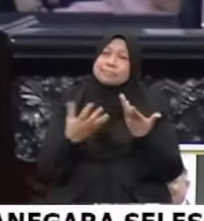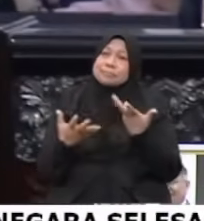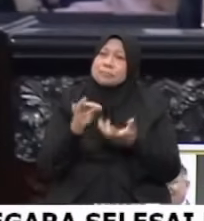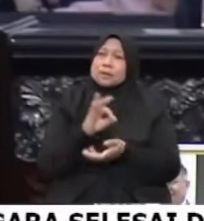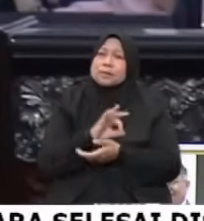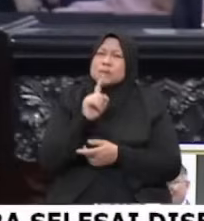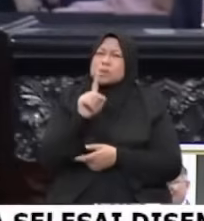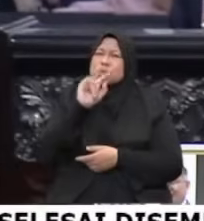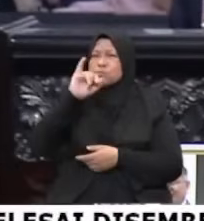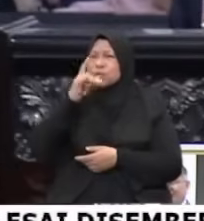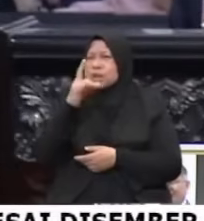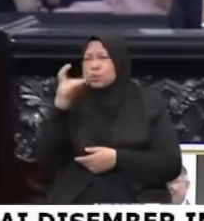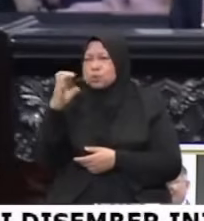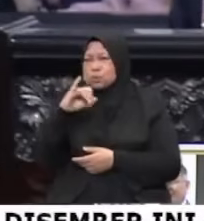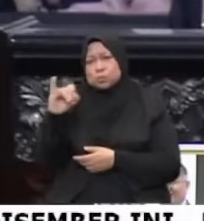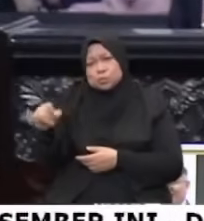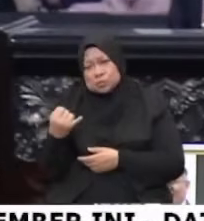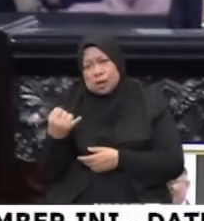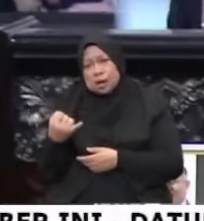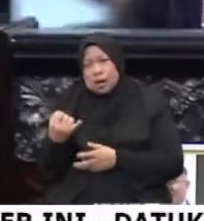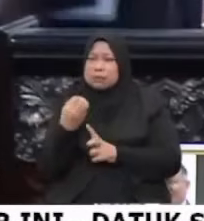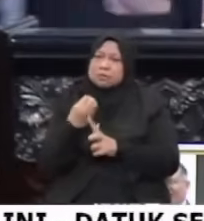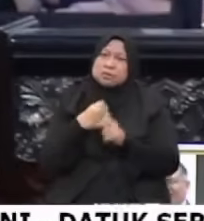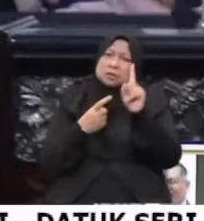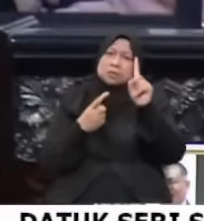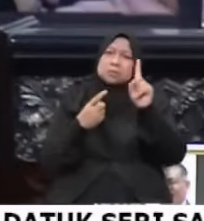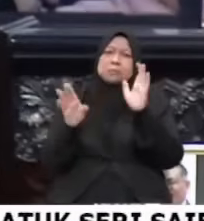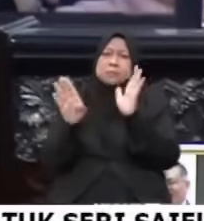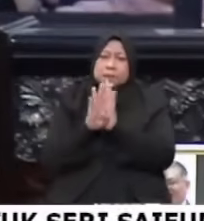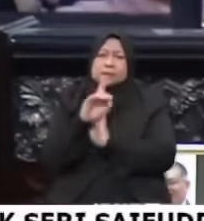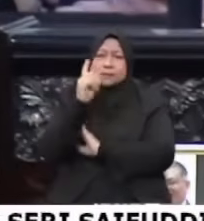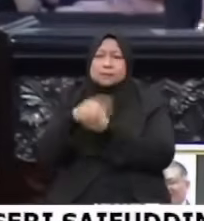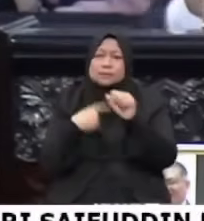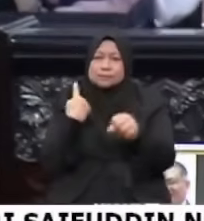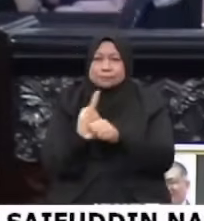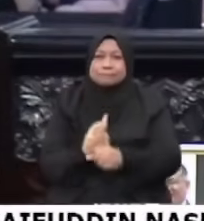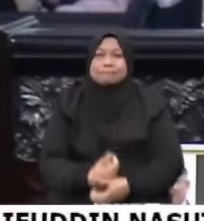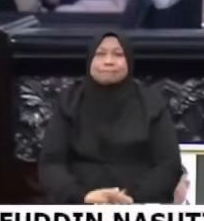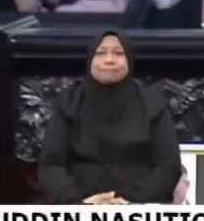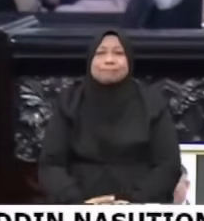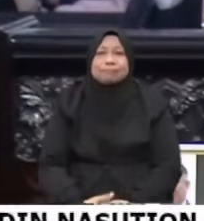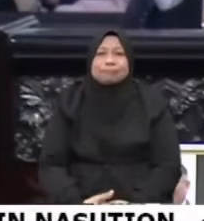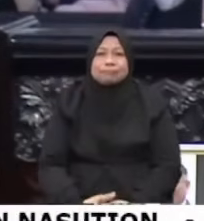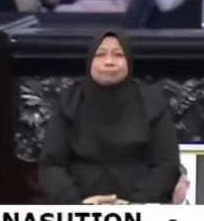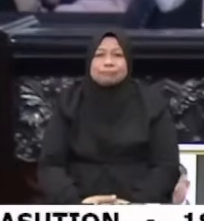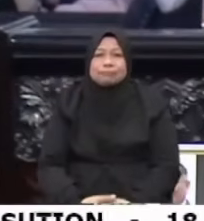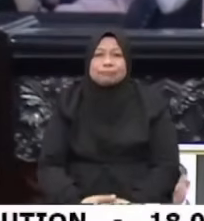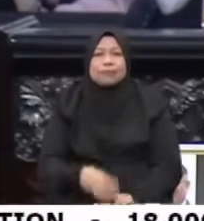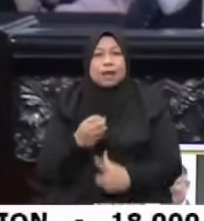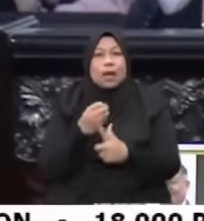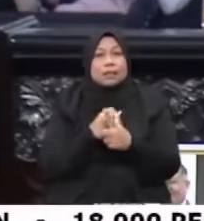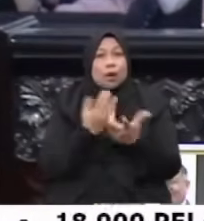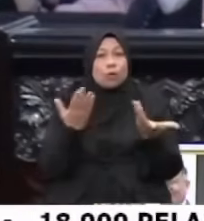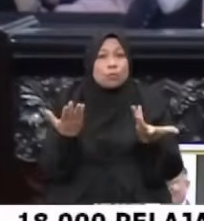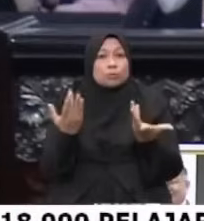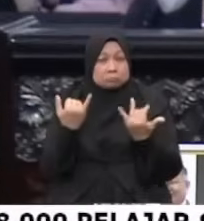100 juta sehingga R bilion setahun wave ataupun gelombang kali ini